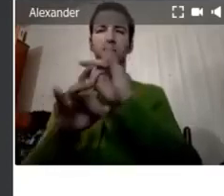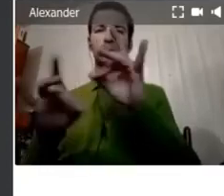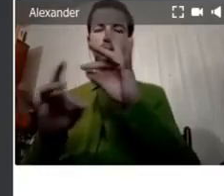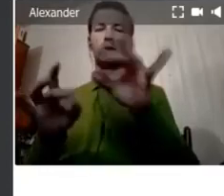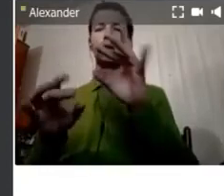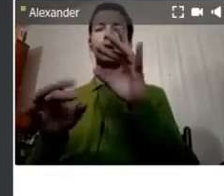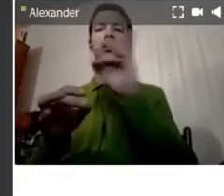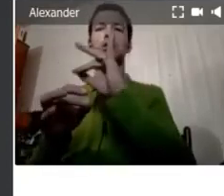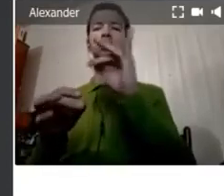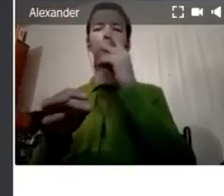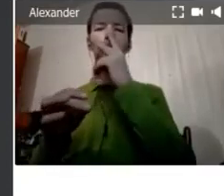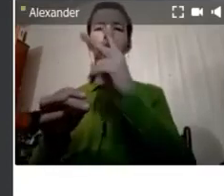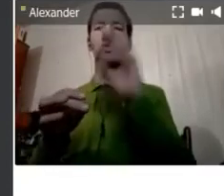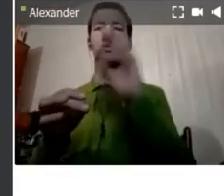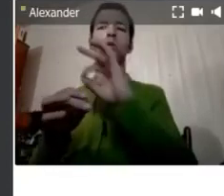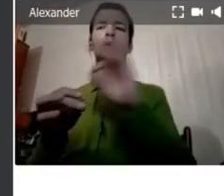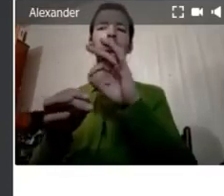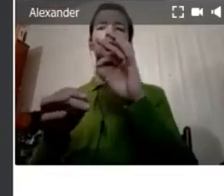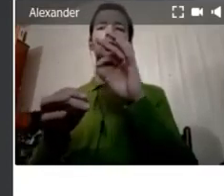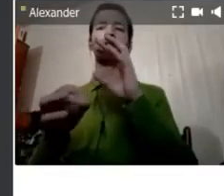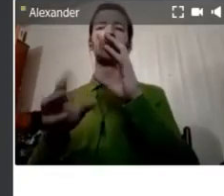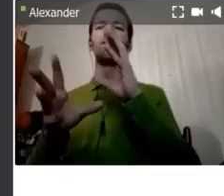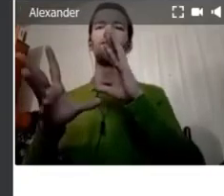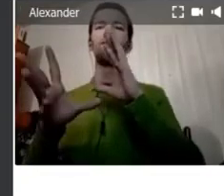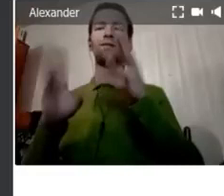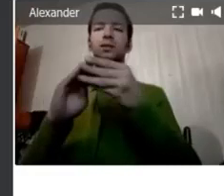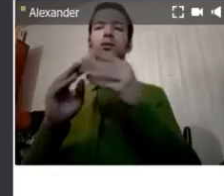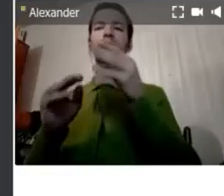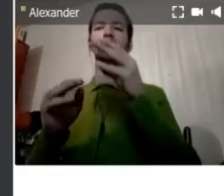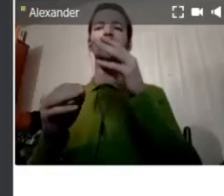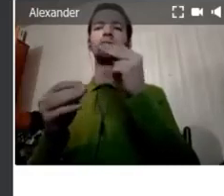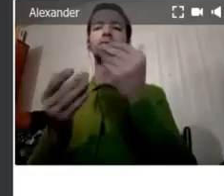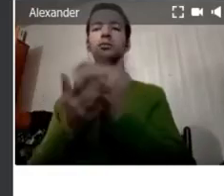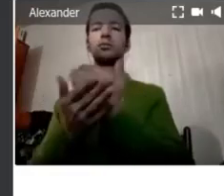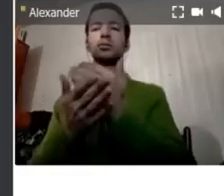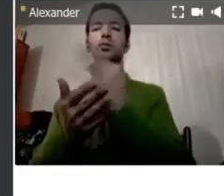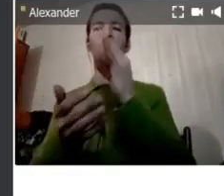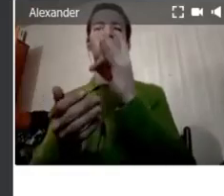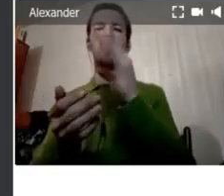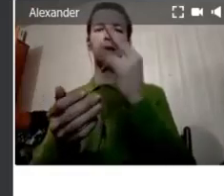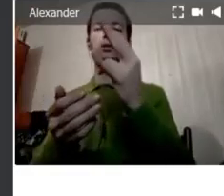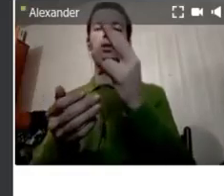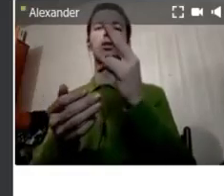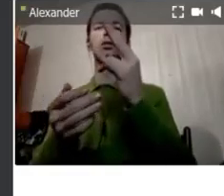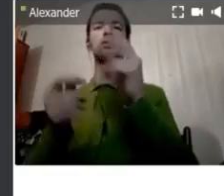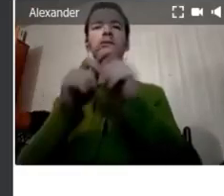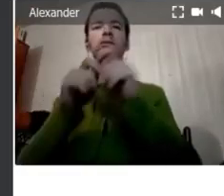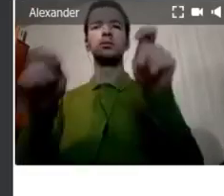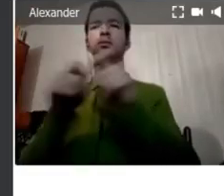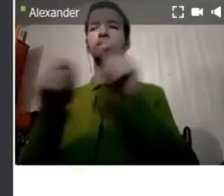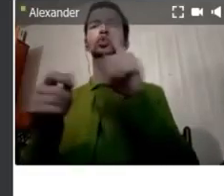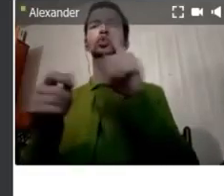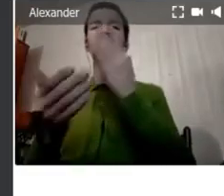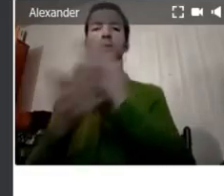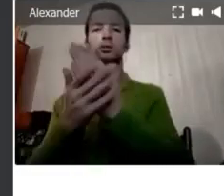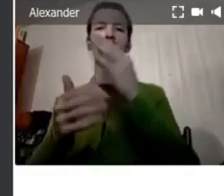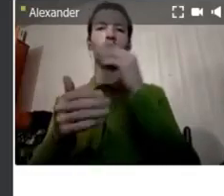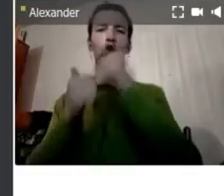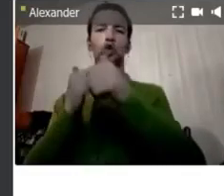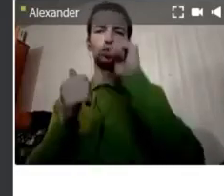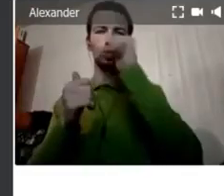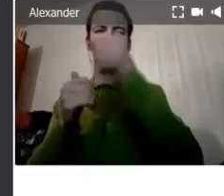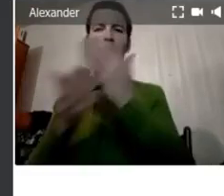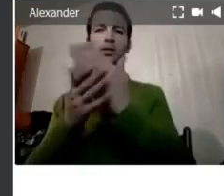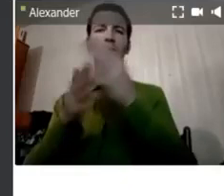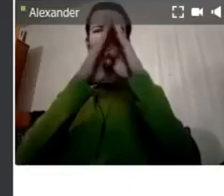что бизнес должен быть надежный. Если вы не уверены в